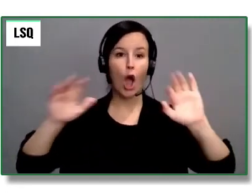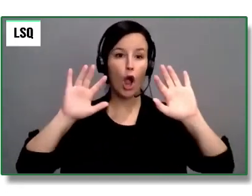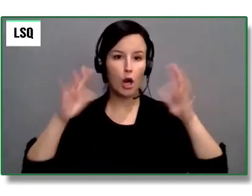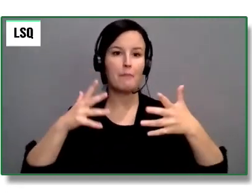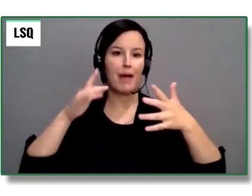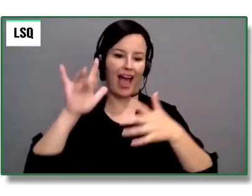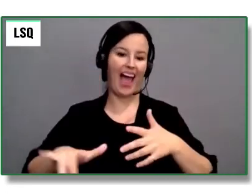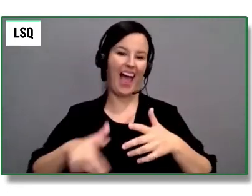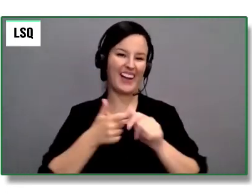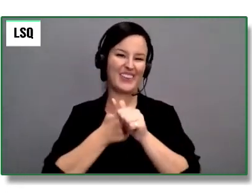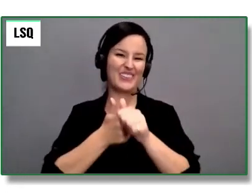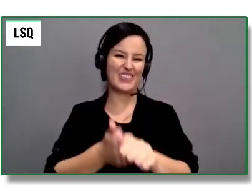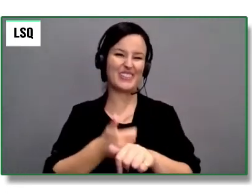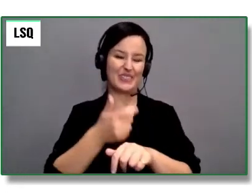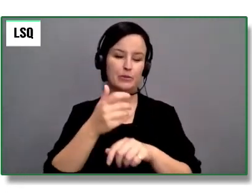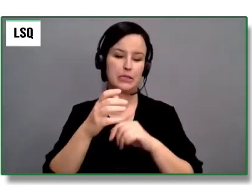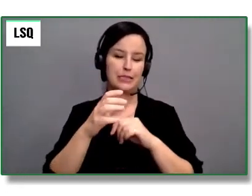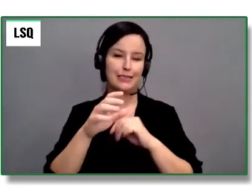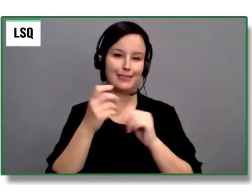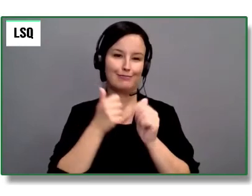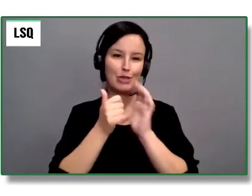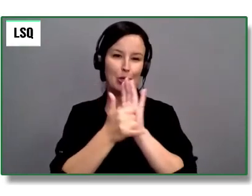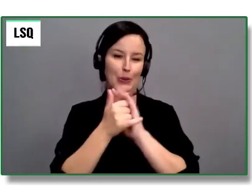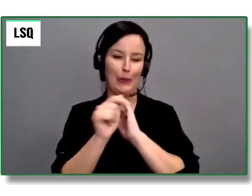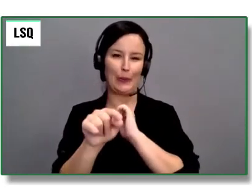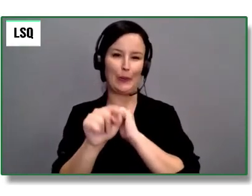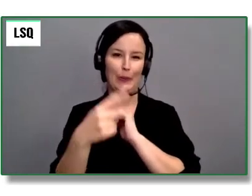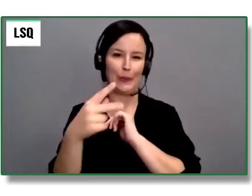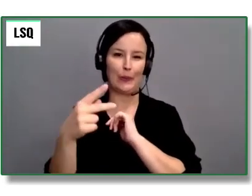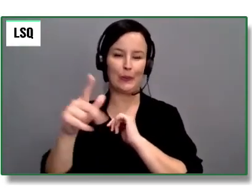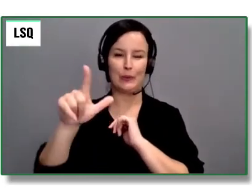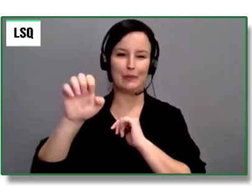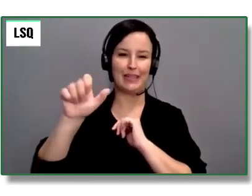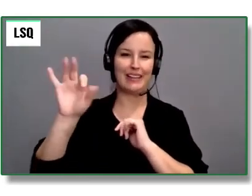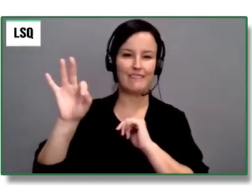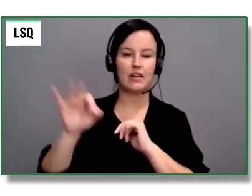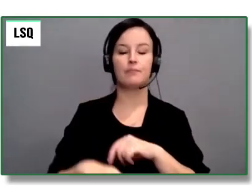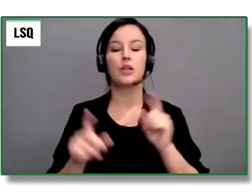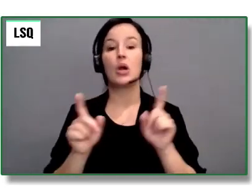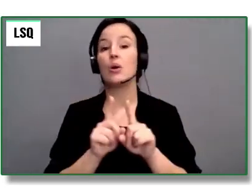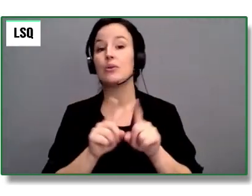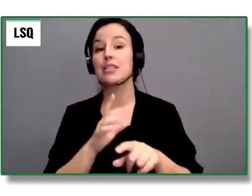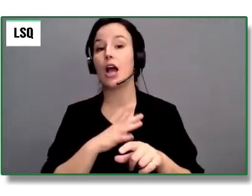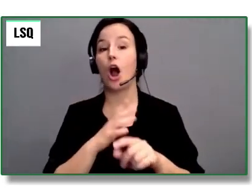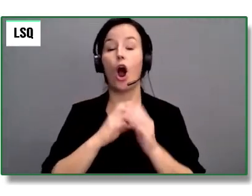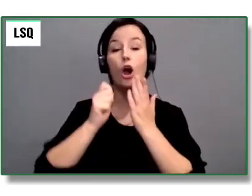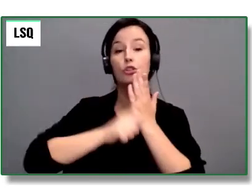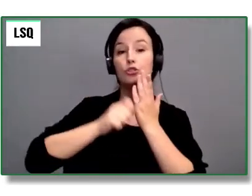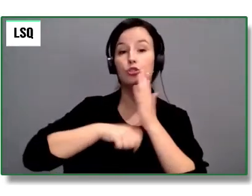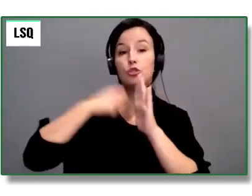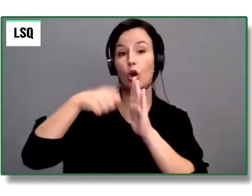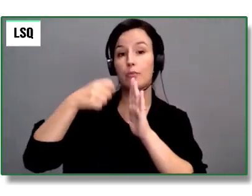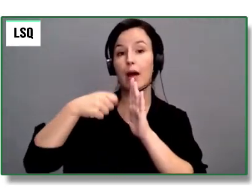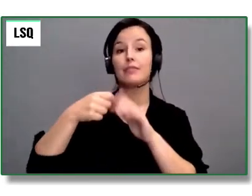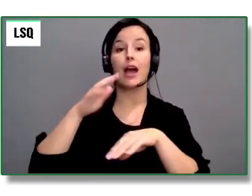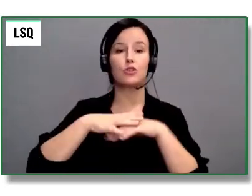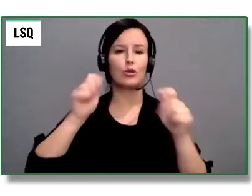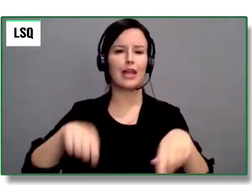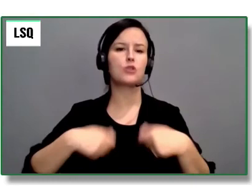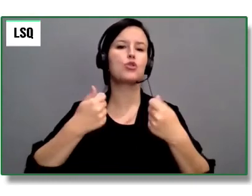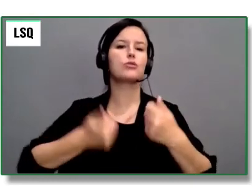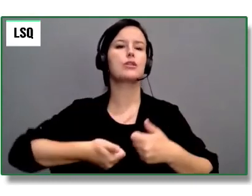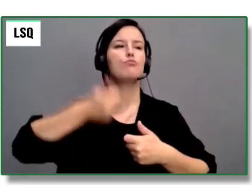5, voici la dernière catégorie des exemples de balado et de documentaires sur la nature. C'est plus narratif. Il ne s'agit